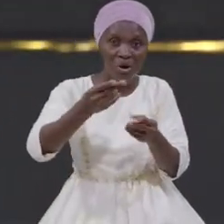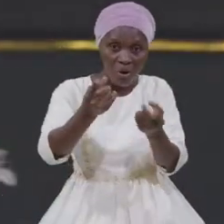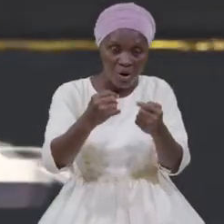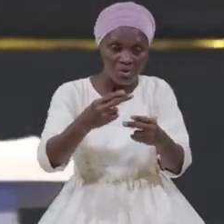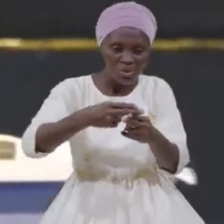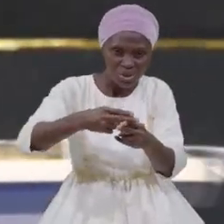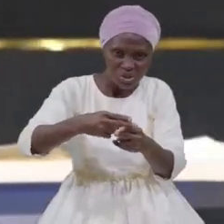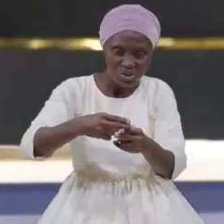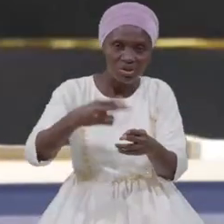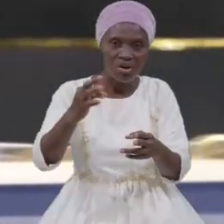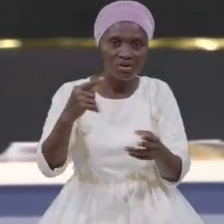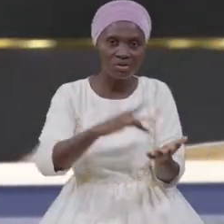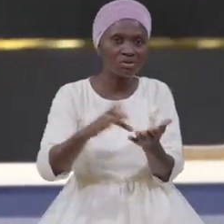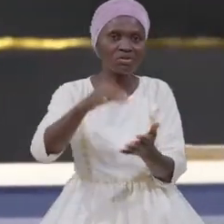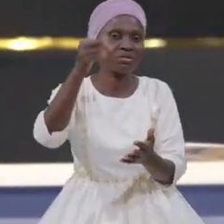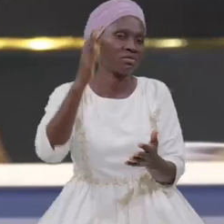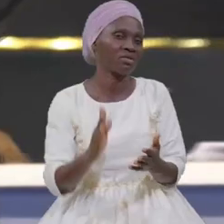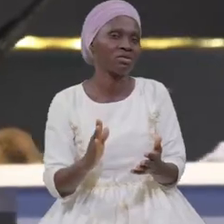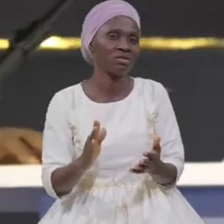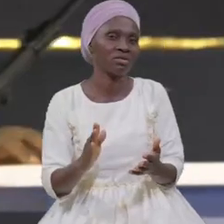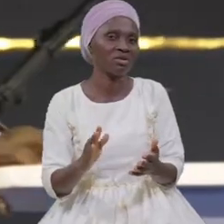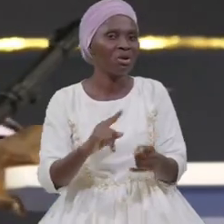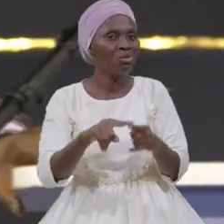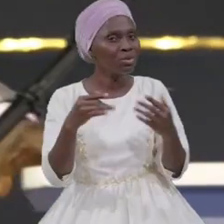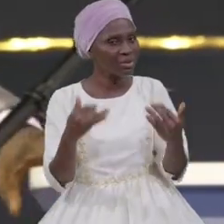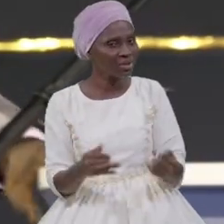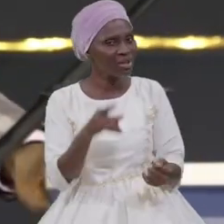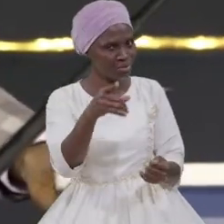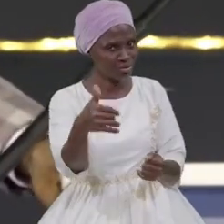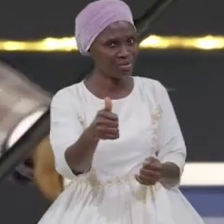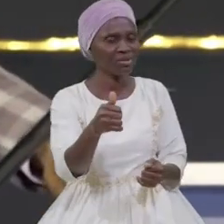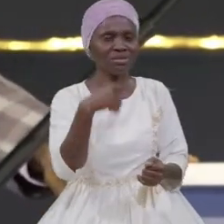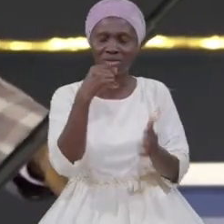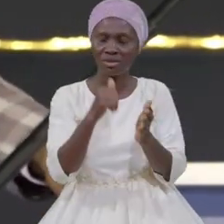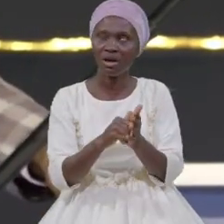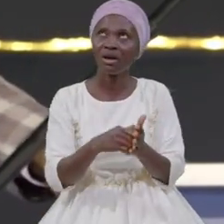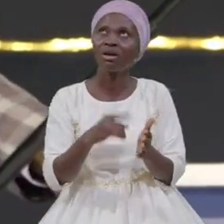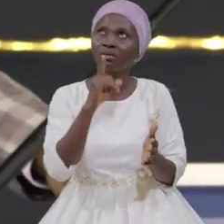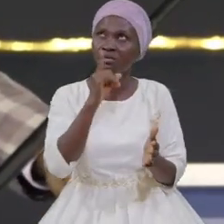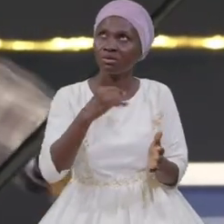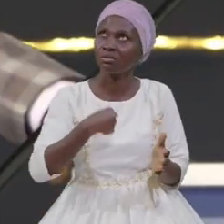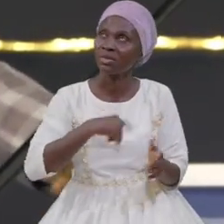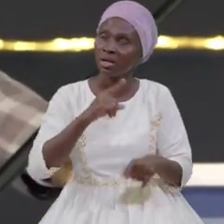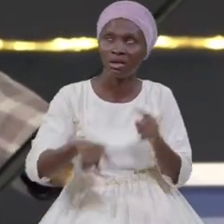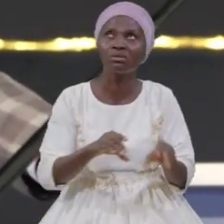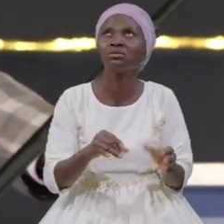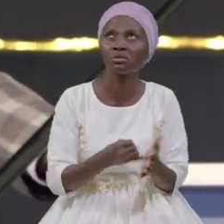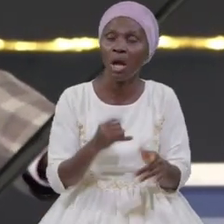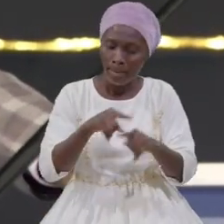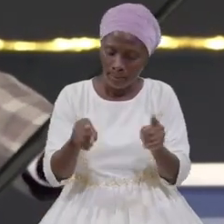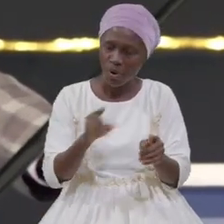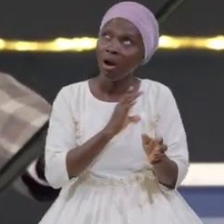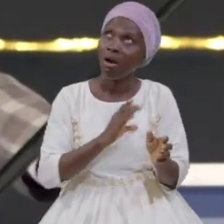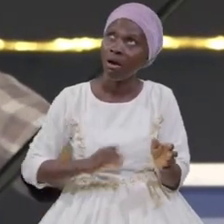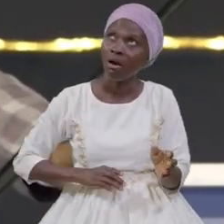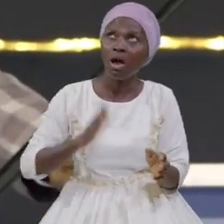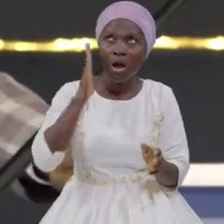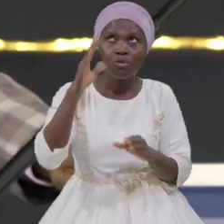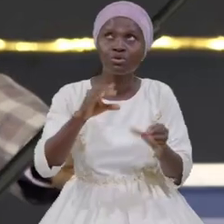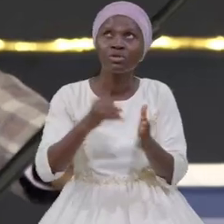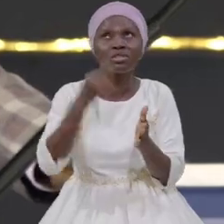dit, je ne peux le faire, mais Christ le fera pour moi. Christ te